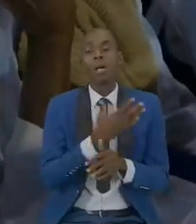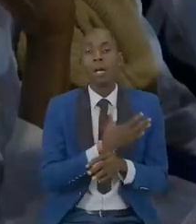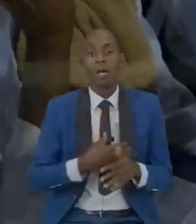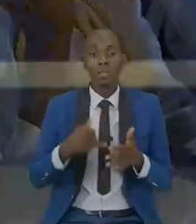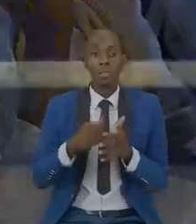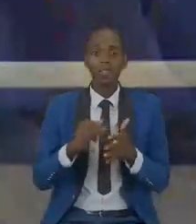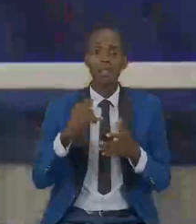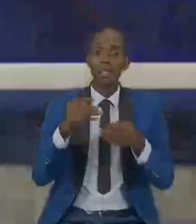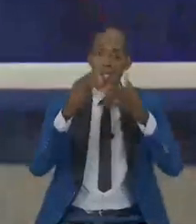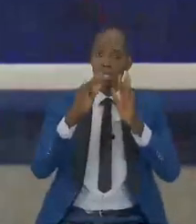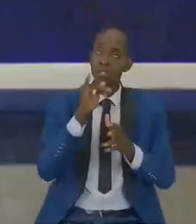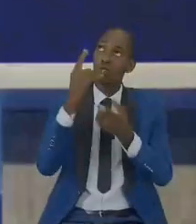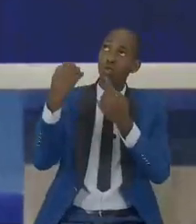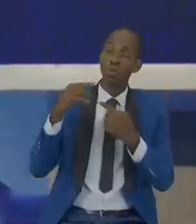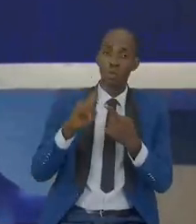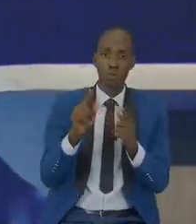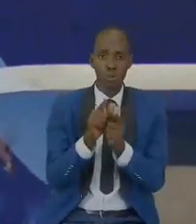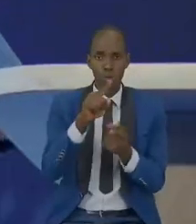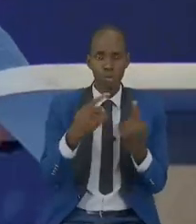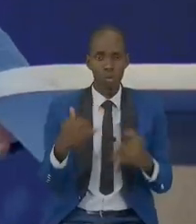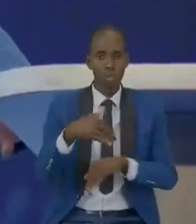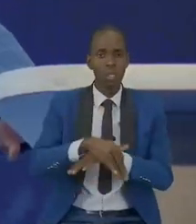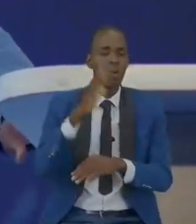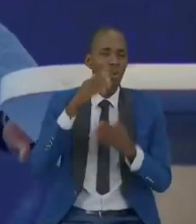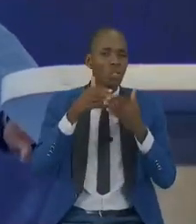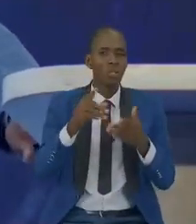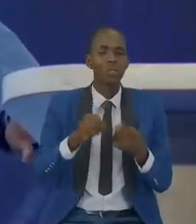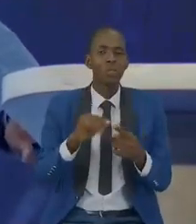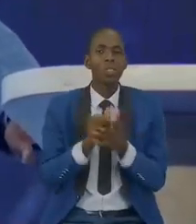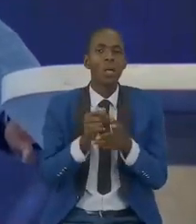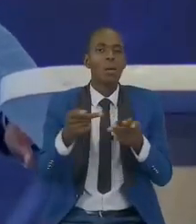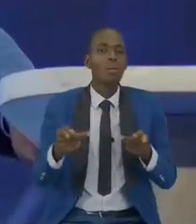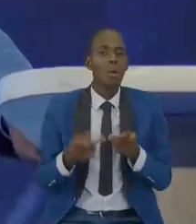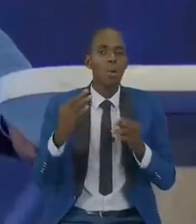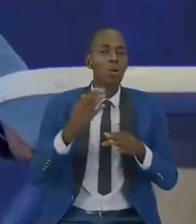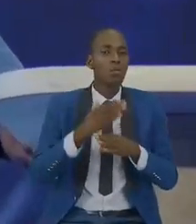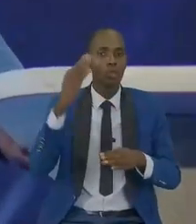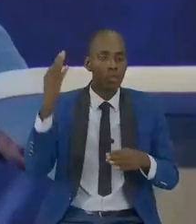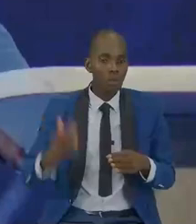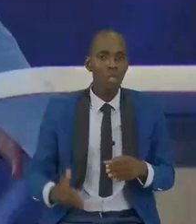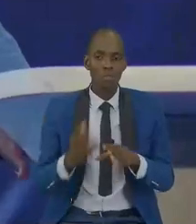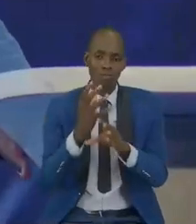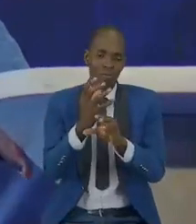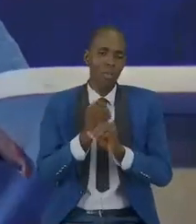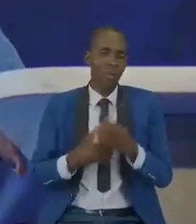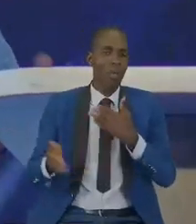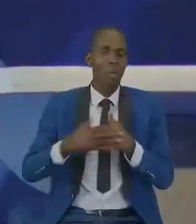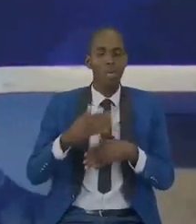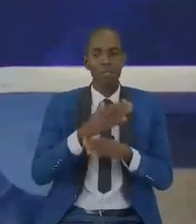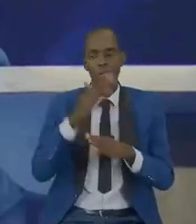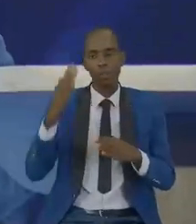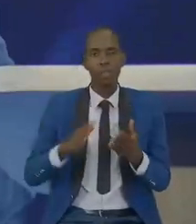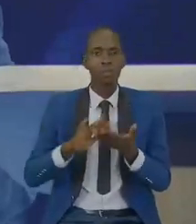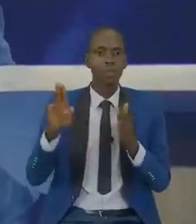de la guérison, comme aujourd'hui, la lumière directrice viendra à vous pour vous conduire